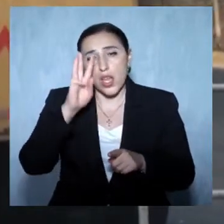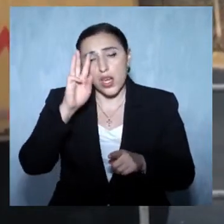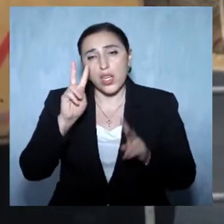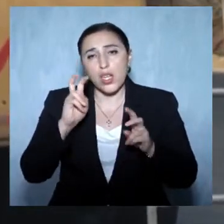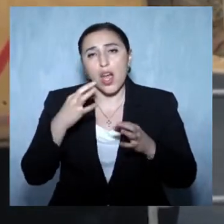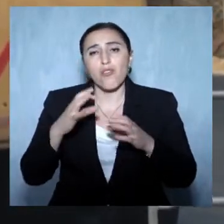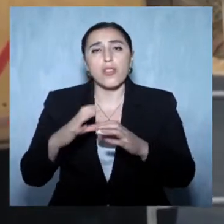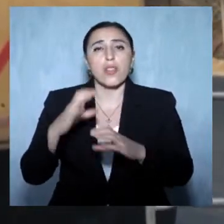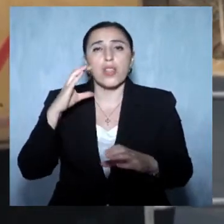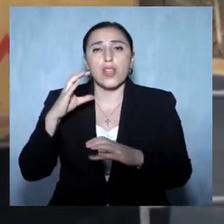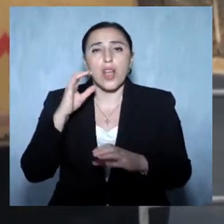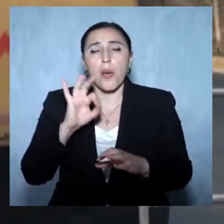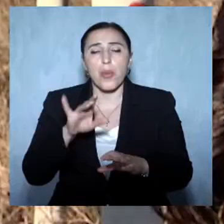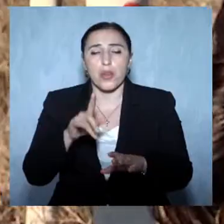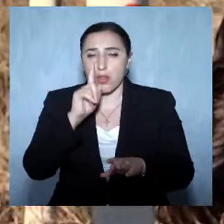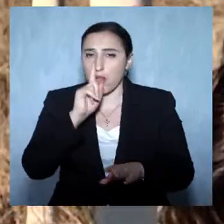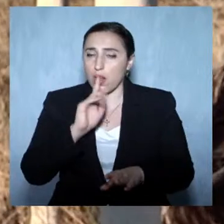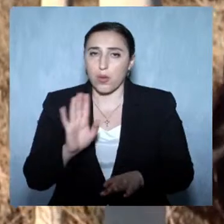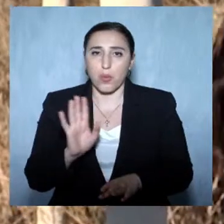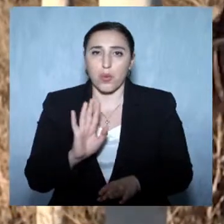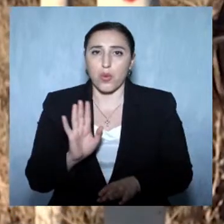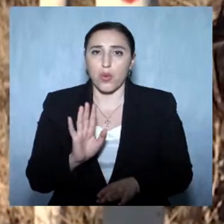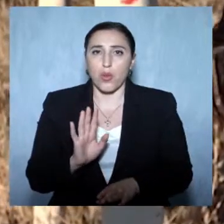կցորդիշներով մեկենաների համար։